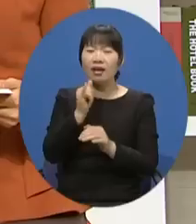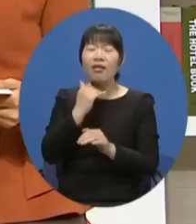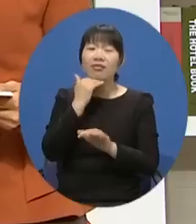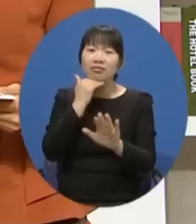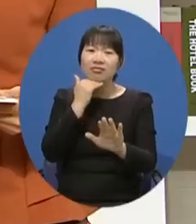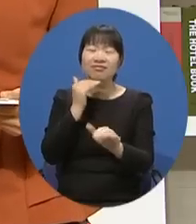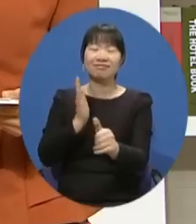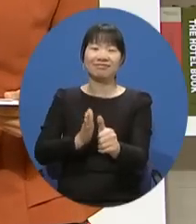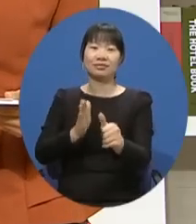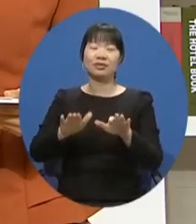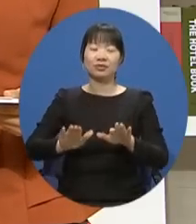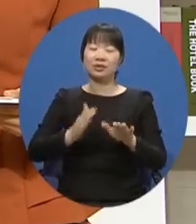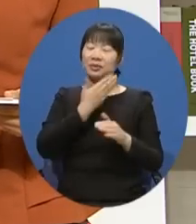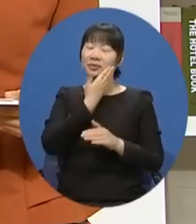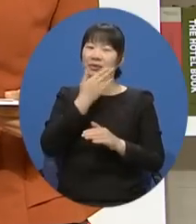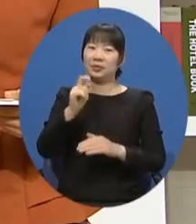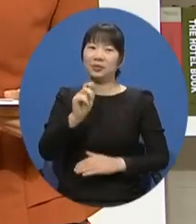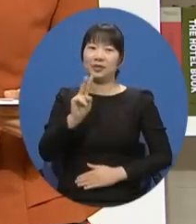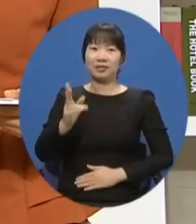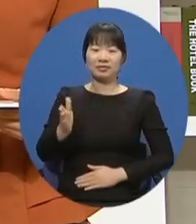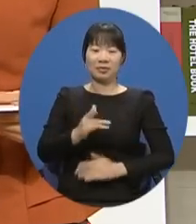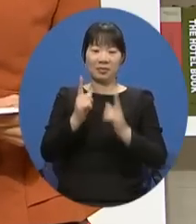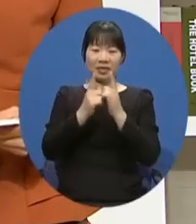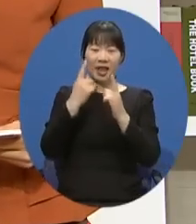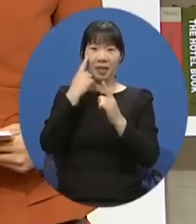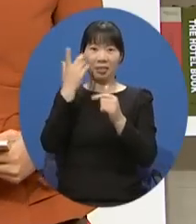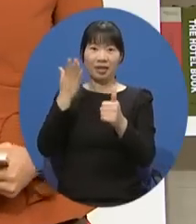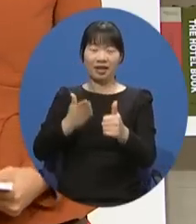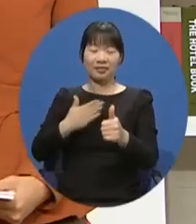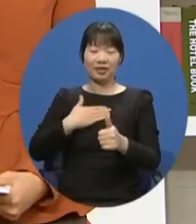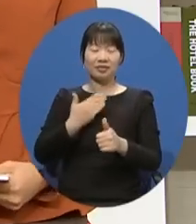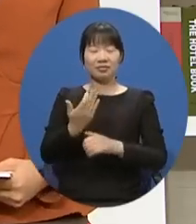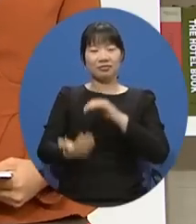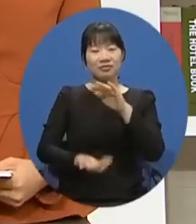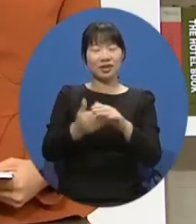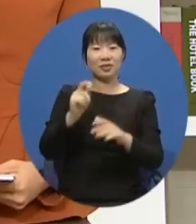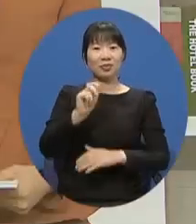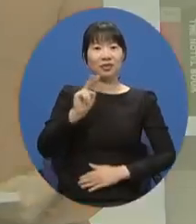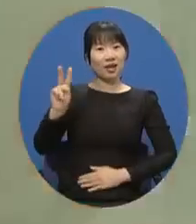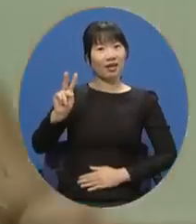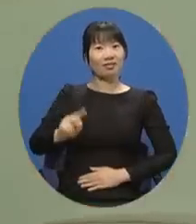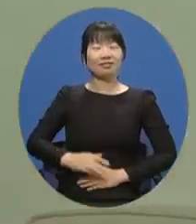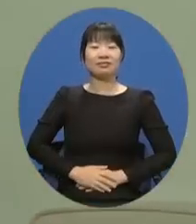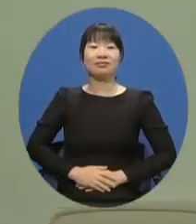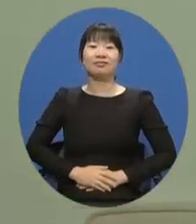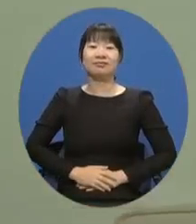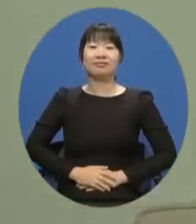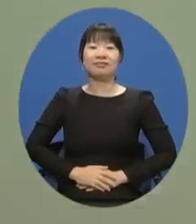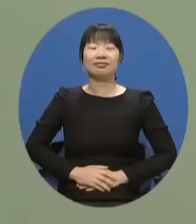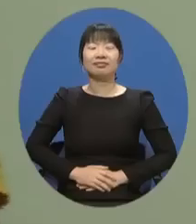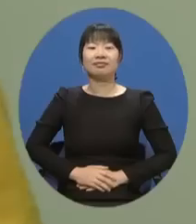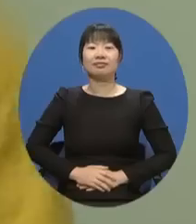자, 그럼 우리 귀염둥이 고야부터 만나보겠습니다. 네. 나는 최고야!